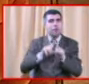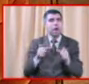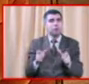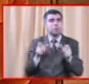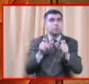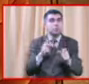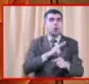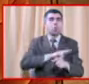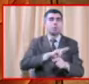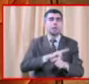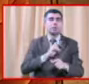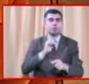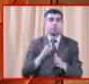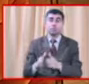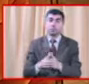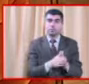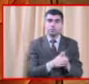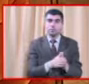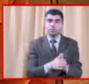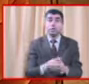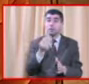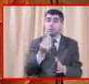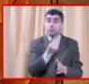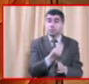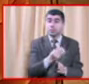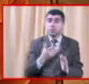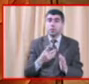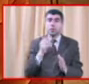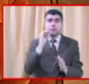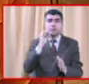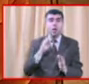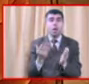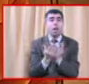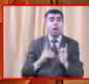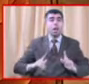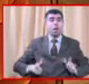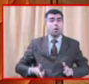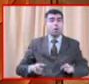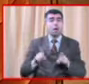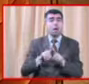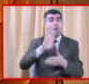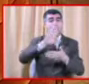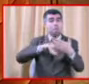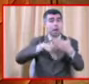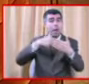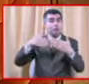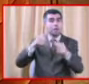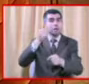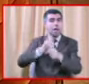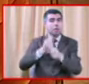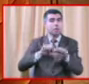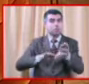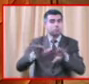بالنسبة للتلميذات والتلاميذ كنقوموا بمجهودات في هذا الاتجاه، ولدينا كذلك برنامج عمل اللي كيهم